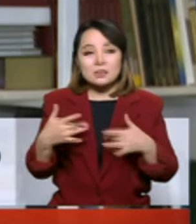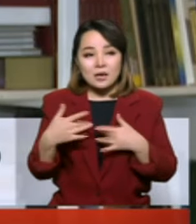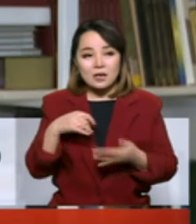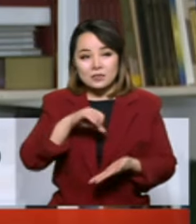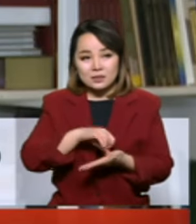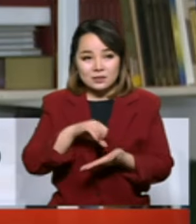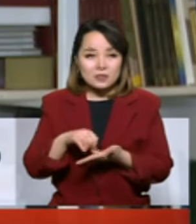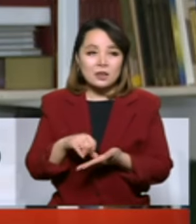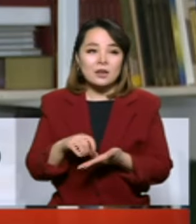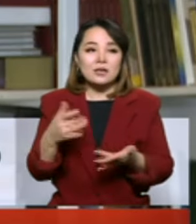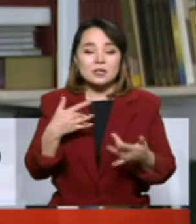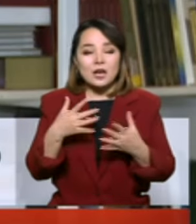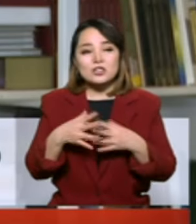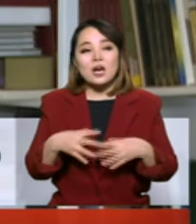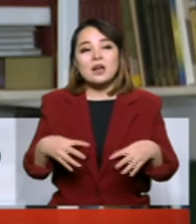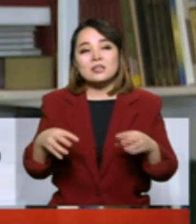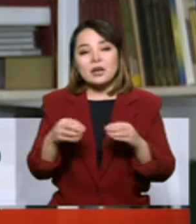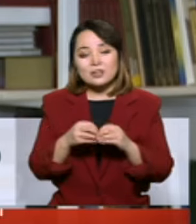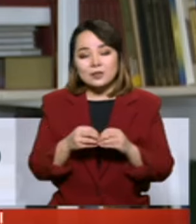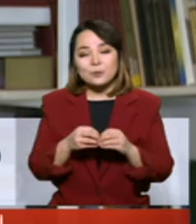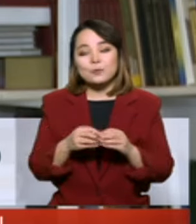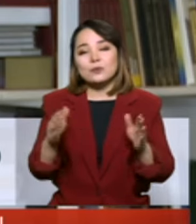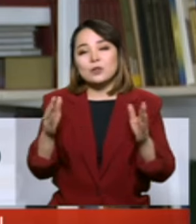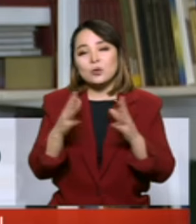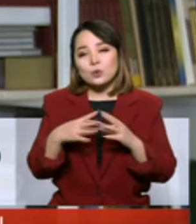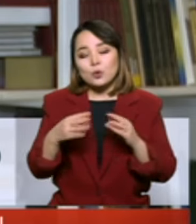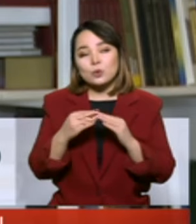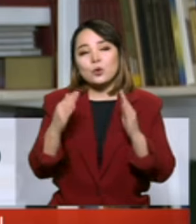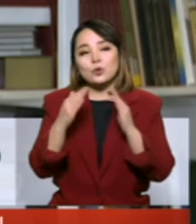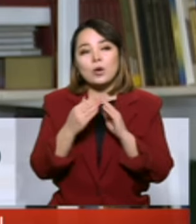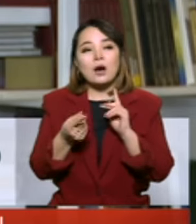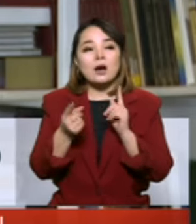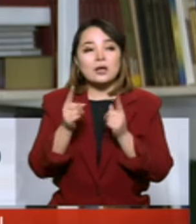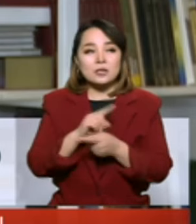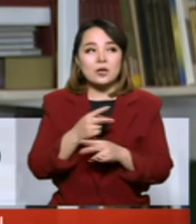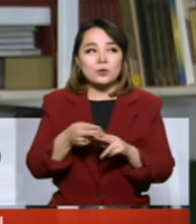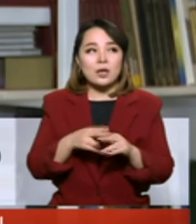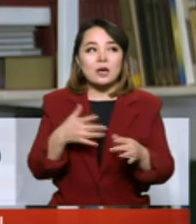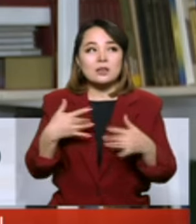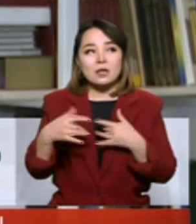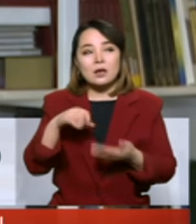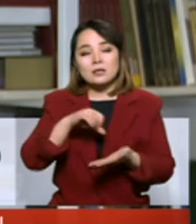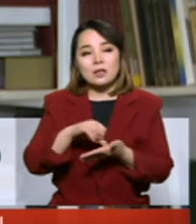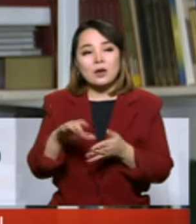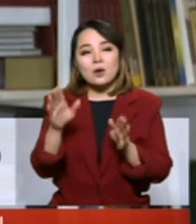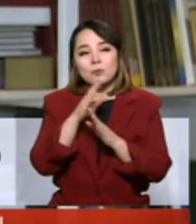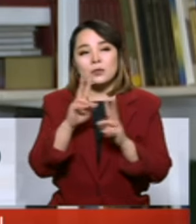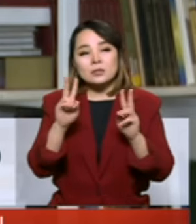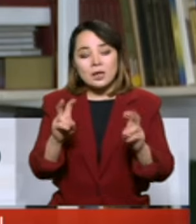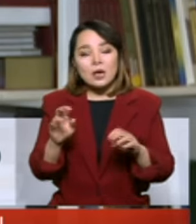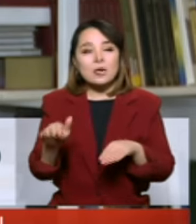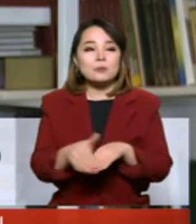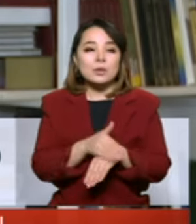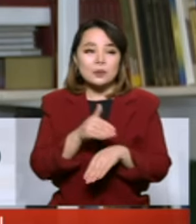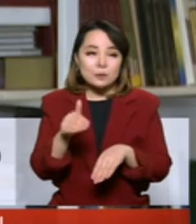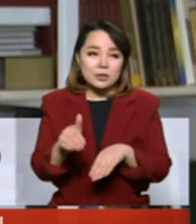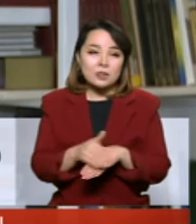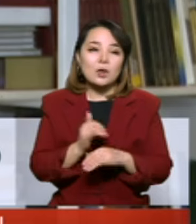театрды театр шаңыраққа, театр үйге айналдыру. Яғни сол үйдің ішінде қандай атмосфера болады?